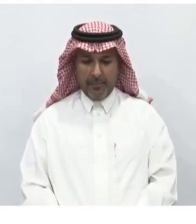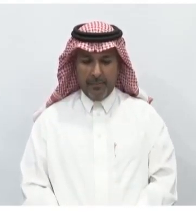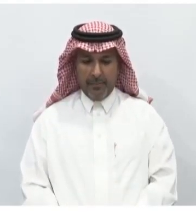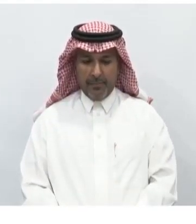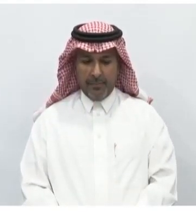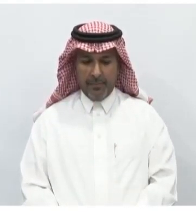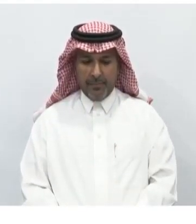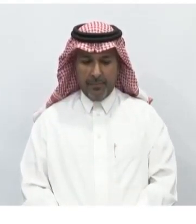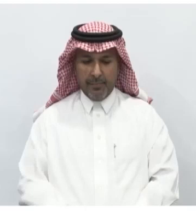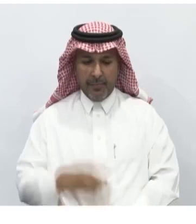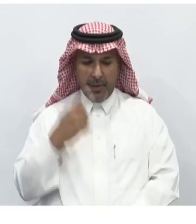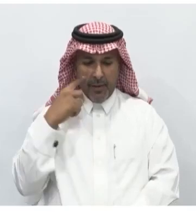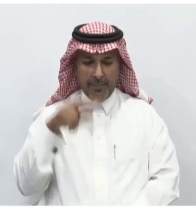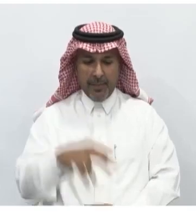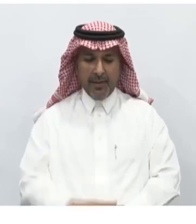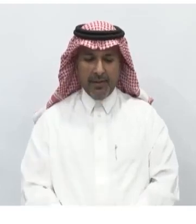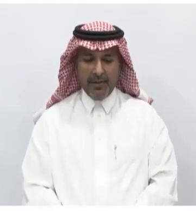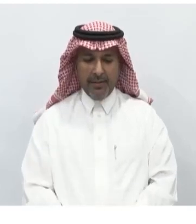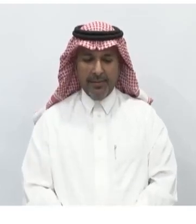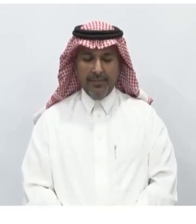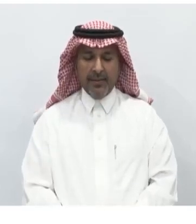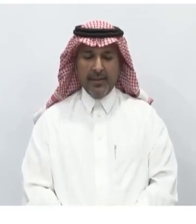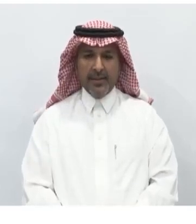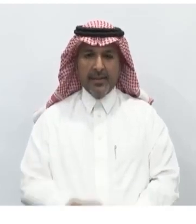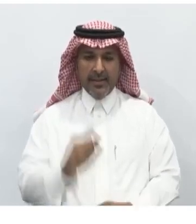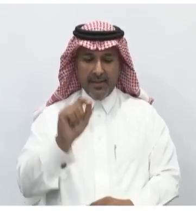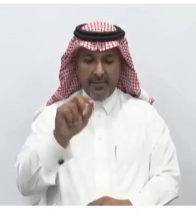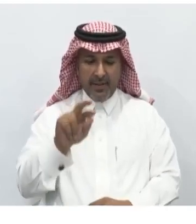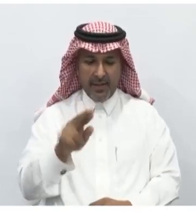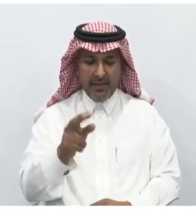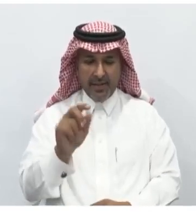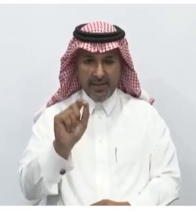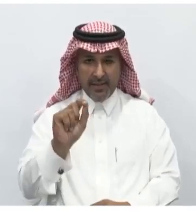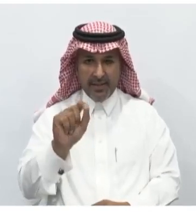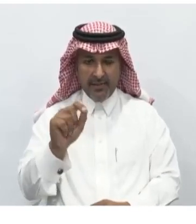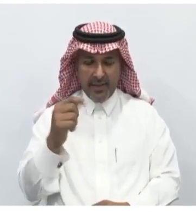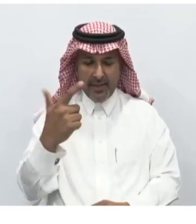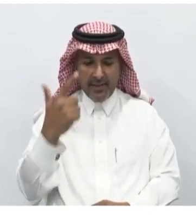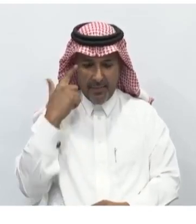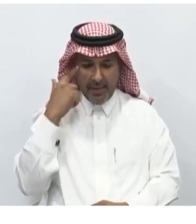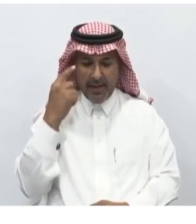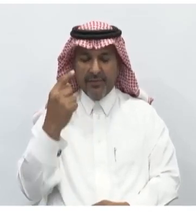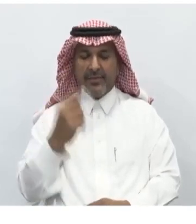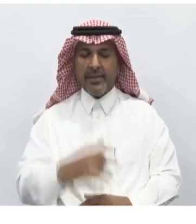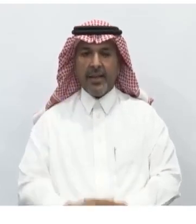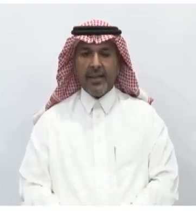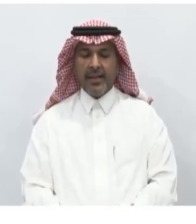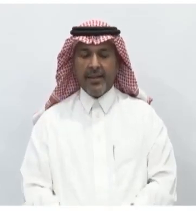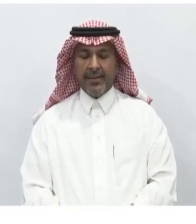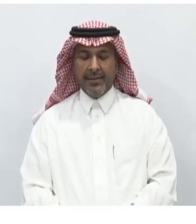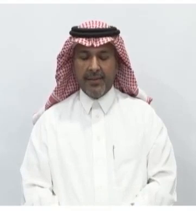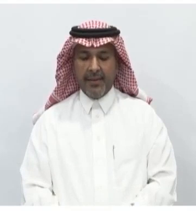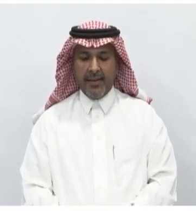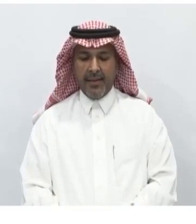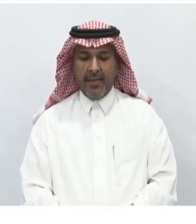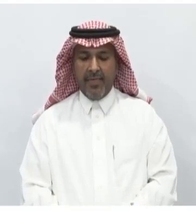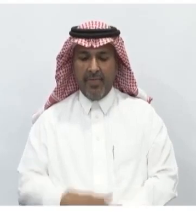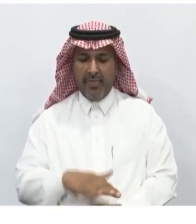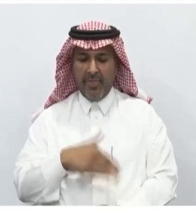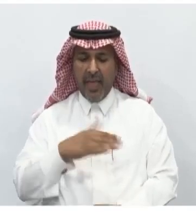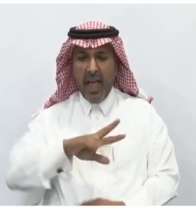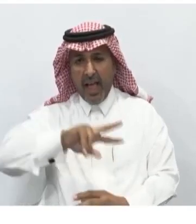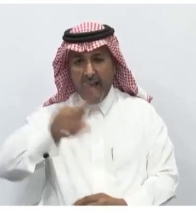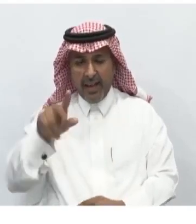سيعطيني الناتج آه 0.0712 مول من كلوريد الكوبلت ثانياً